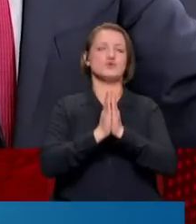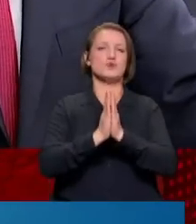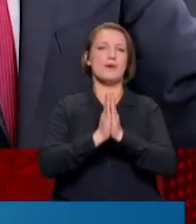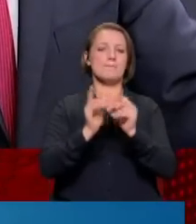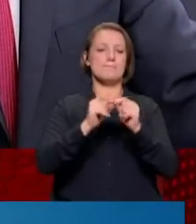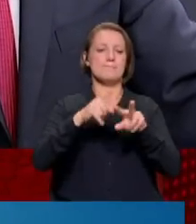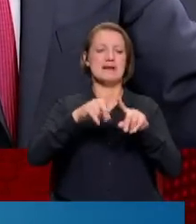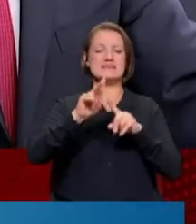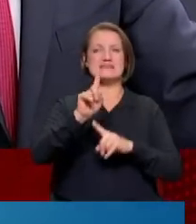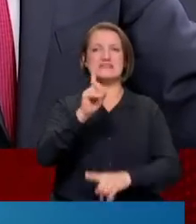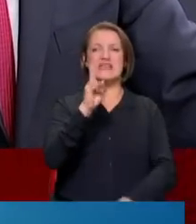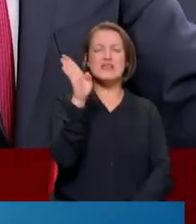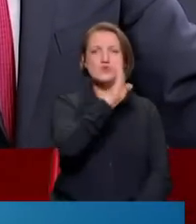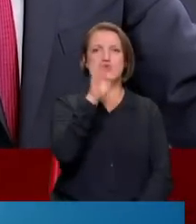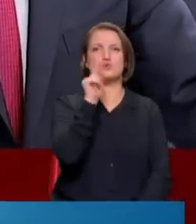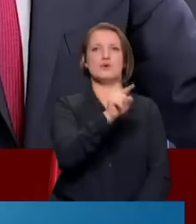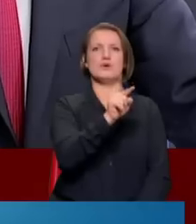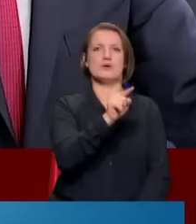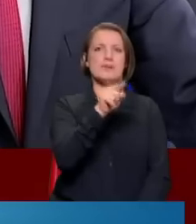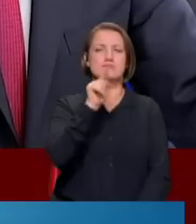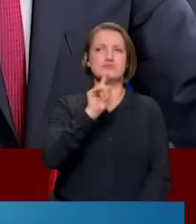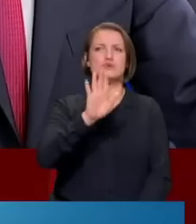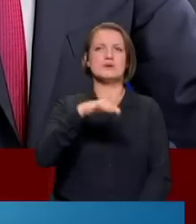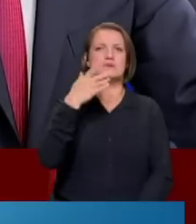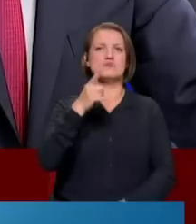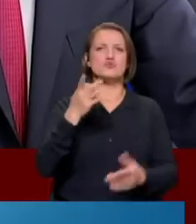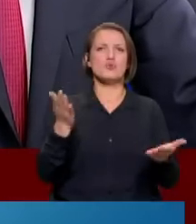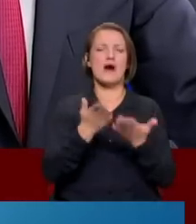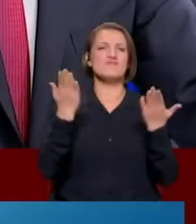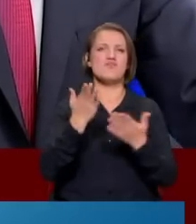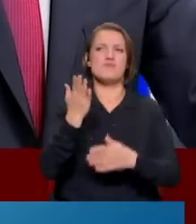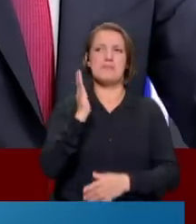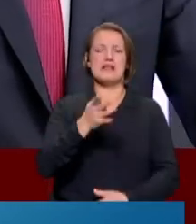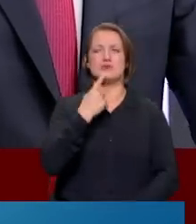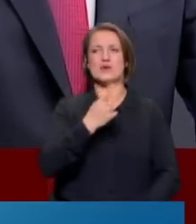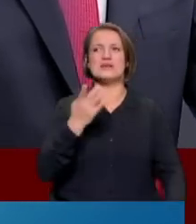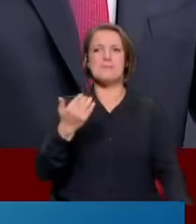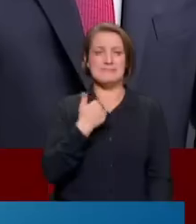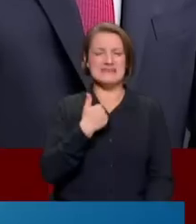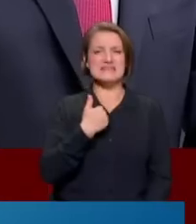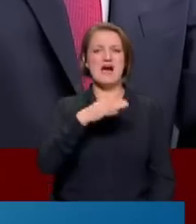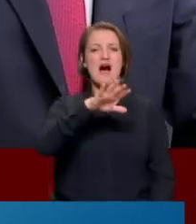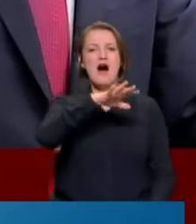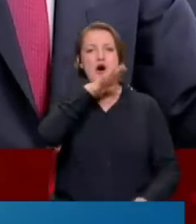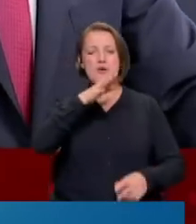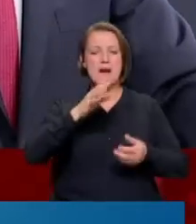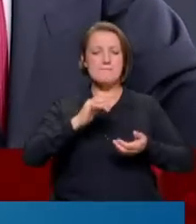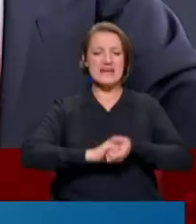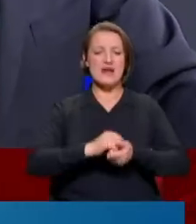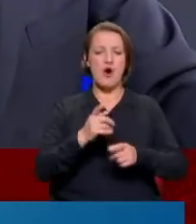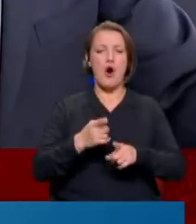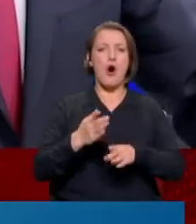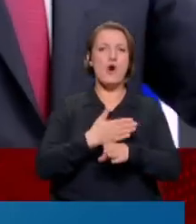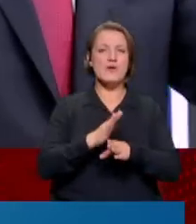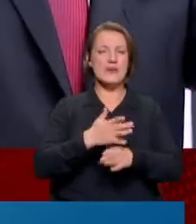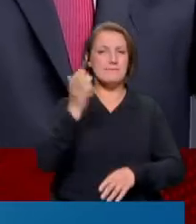batının iki yüzlüğü dür Bu Batı artık bundan sonra hiçbir zaman şunu söyleyemez Biz kendimize Avrupa Birliği'nin ortak değeri